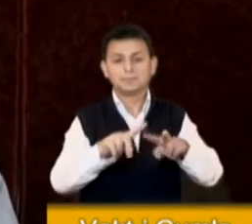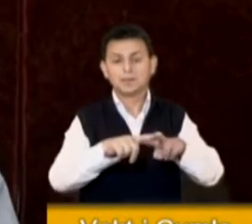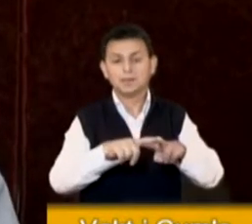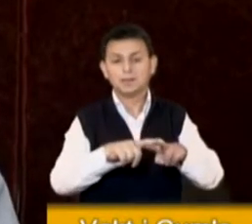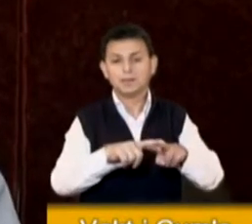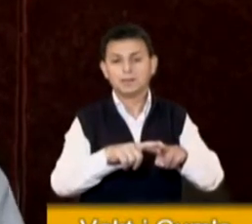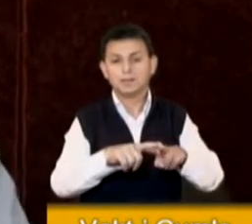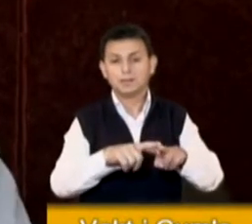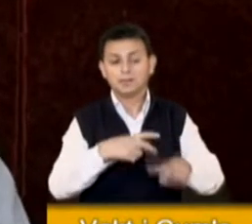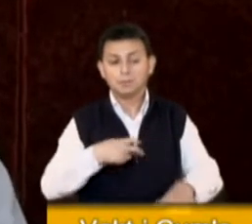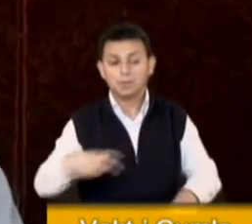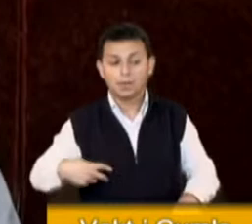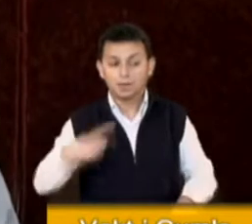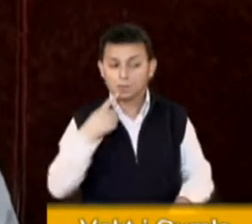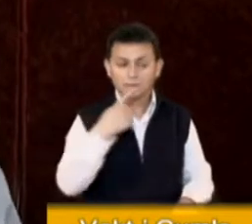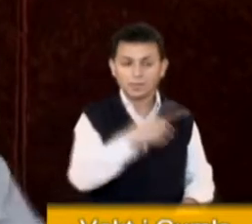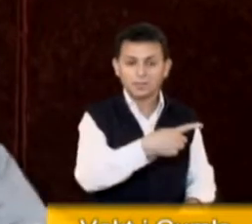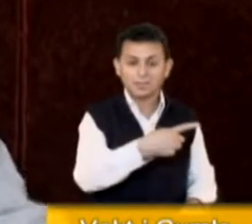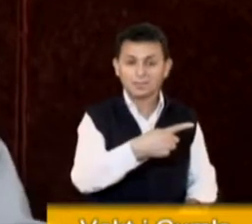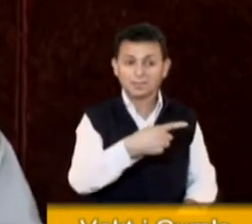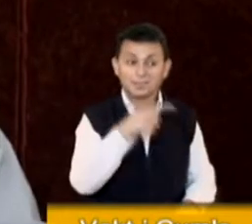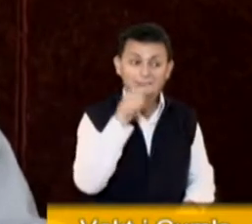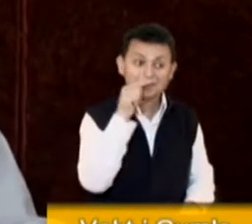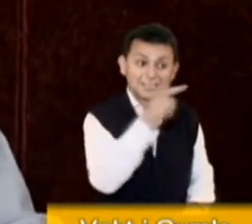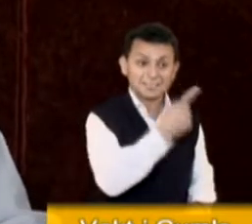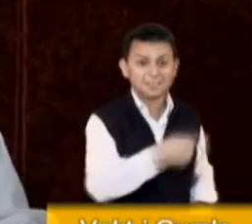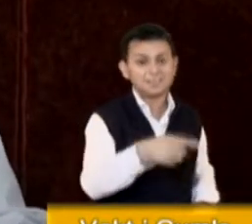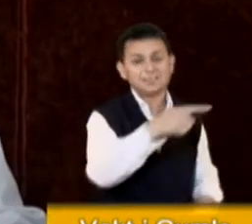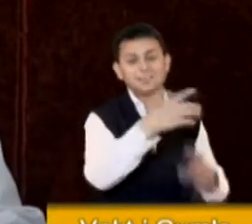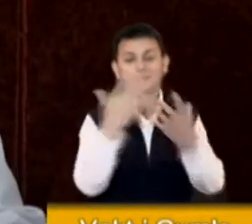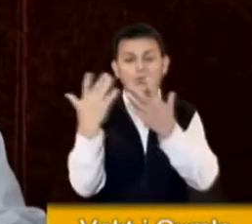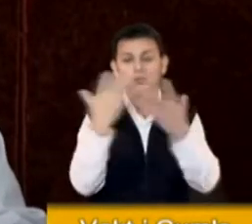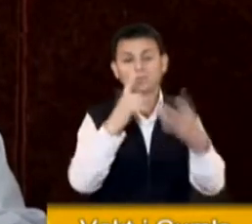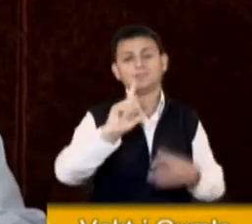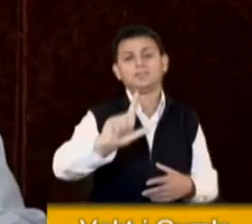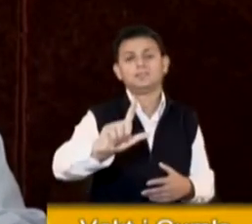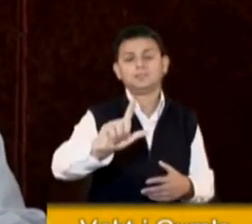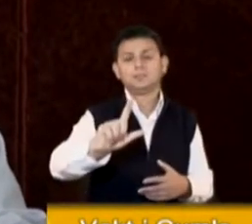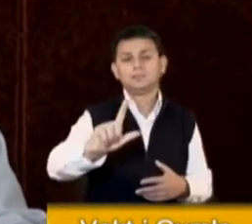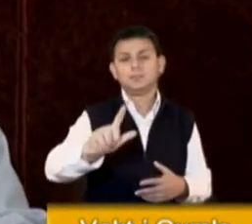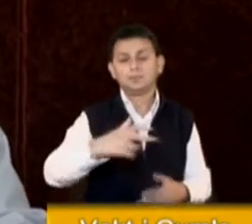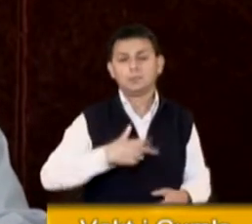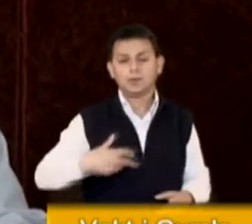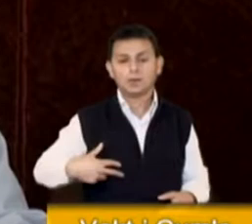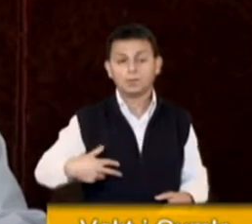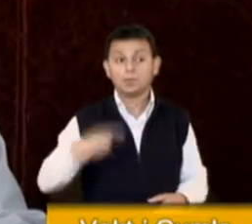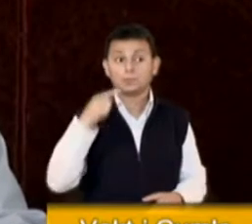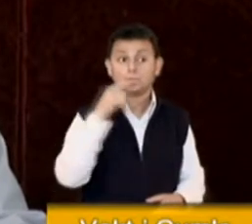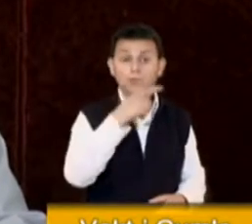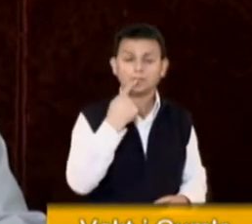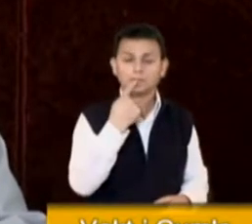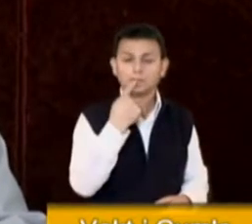ya Resulallah siz okusanız, muhterem müminler gayet tabii değil mi? Sahabenin edebi bu zaten. Ya